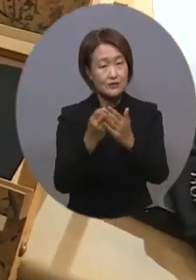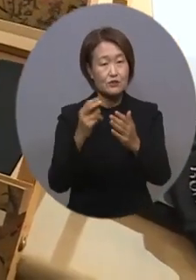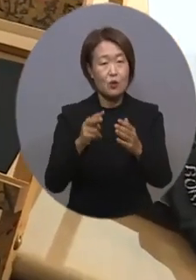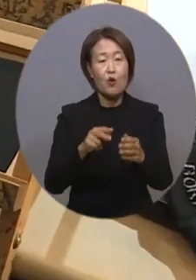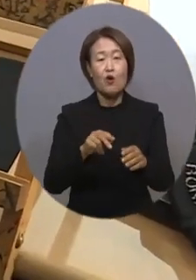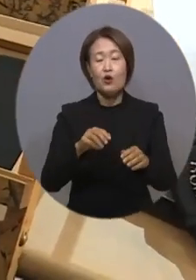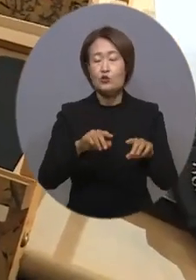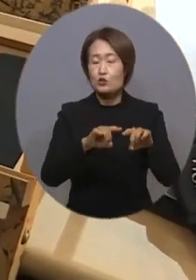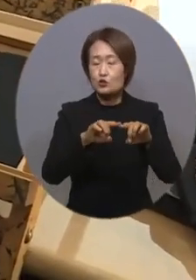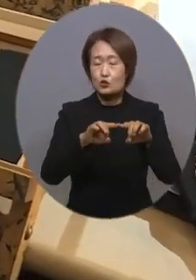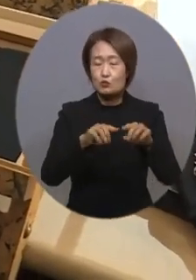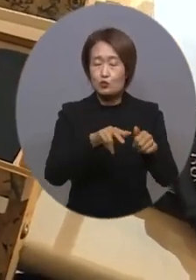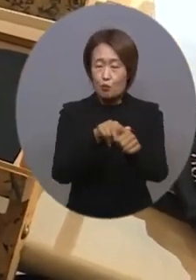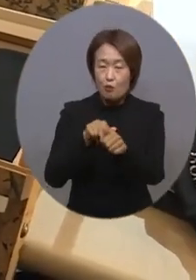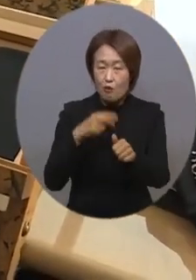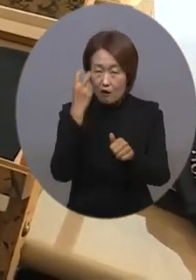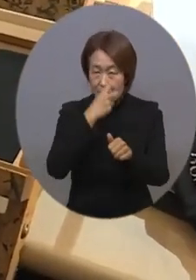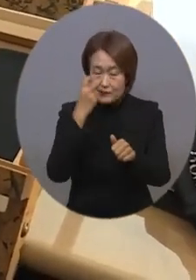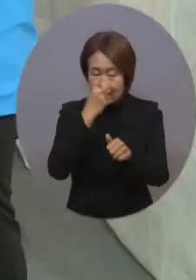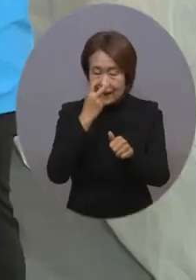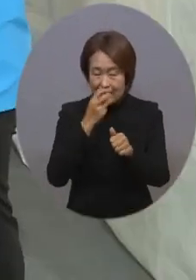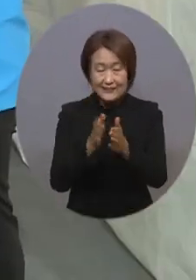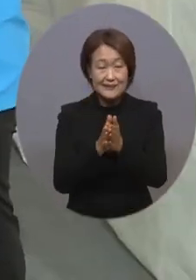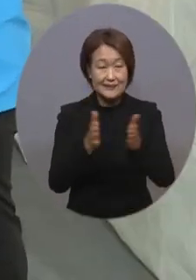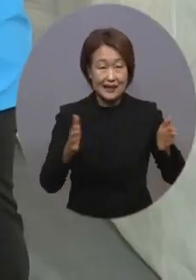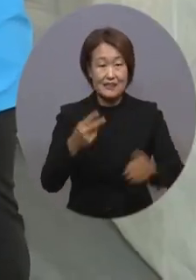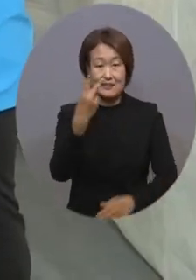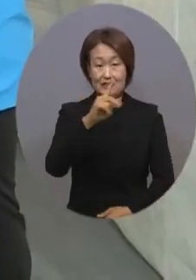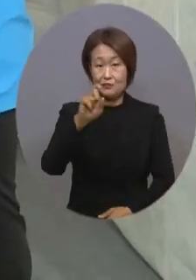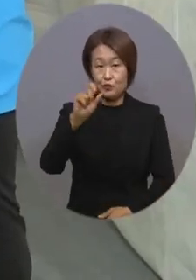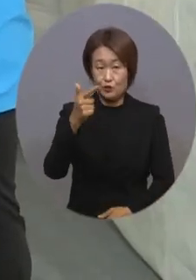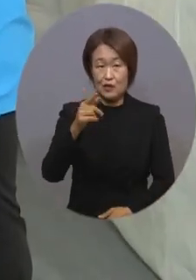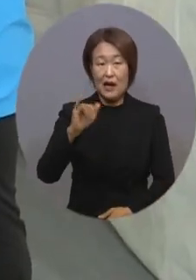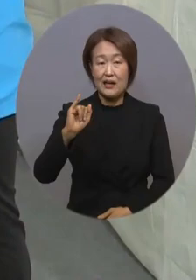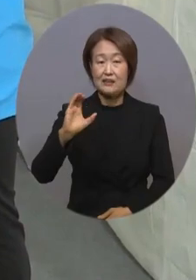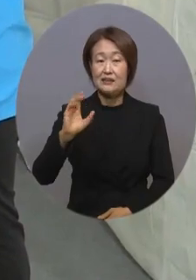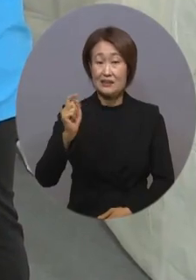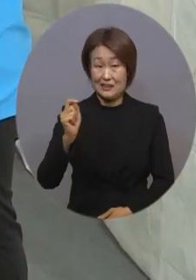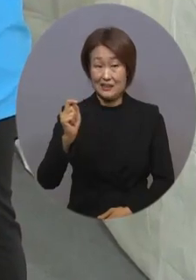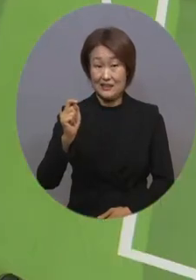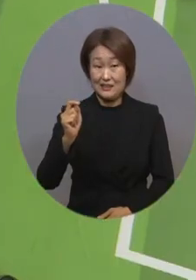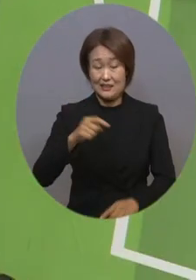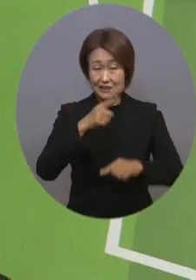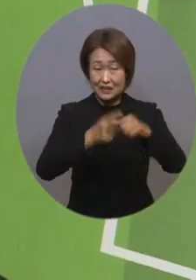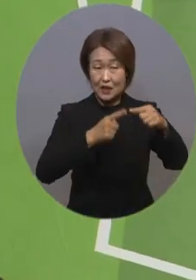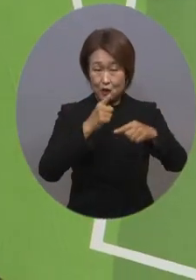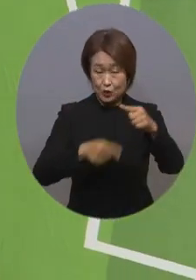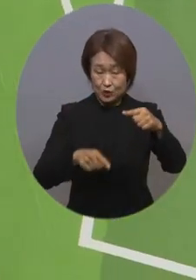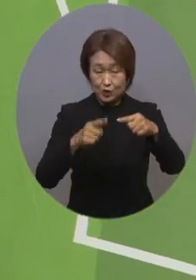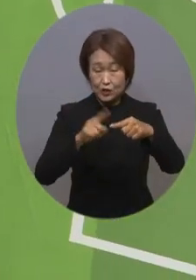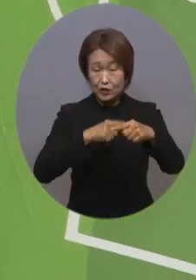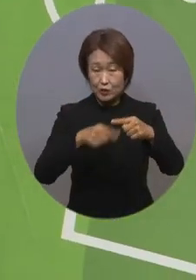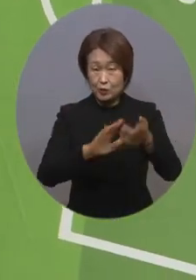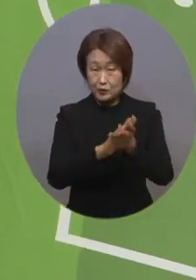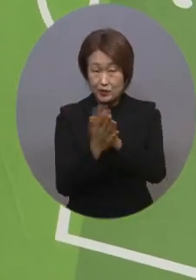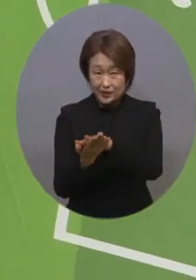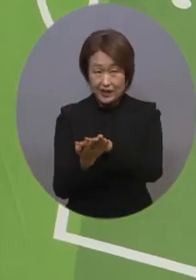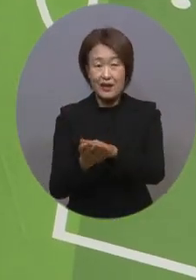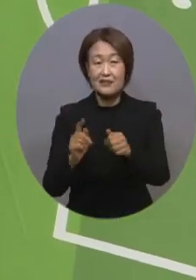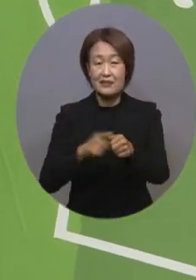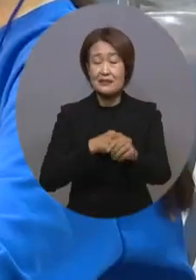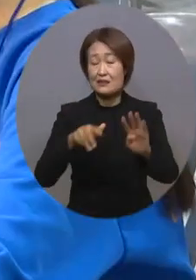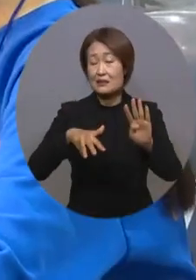검색 대외단 이름으로 시작됐습니다 이후 지난 2016년 ICT 메이크톤 대회로 이어져 4차 산업혁명 시대